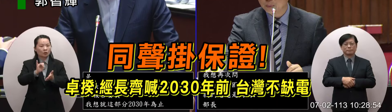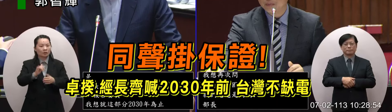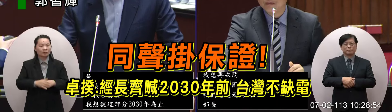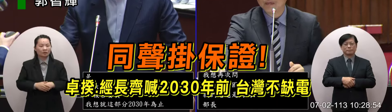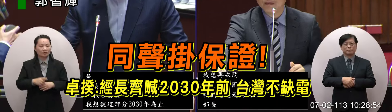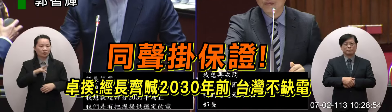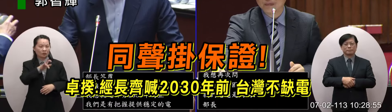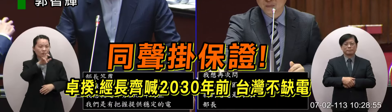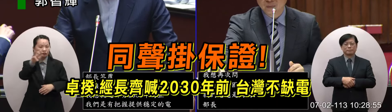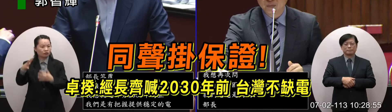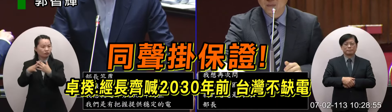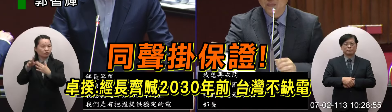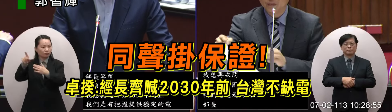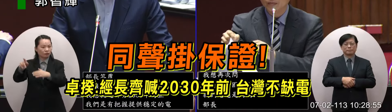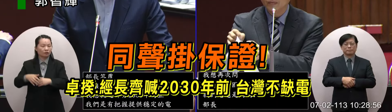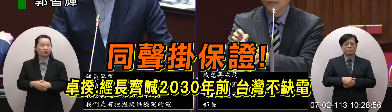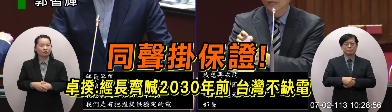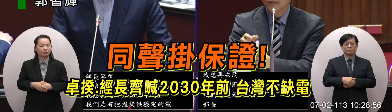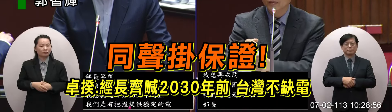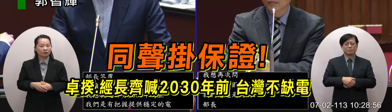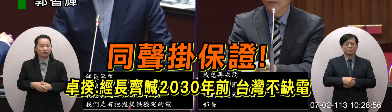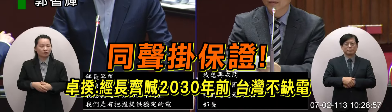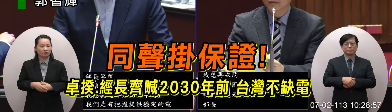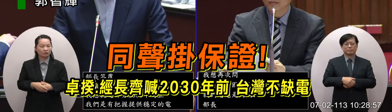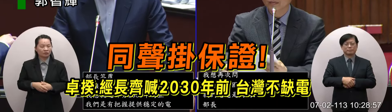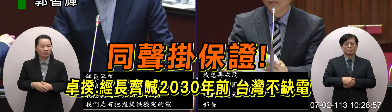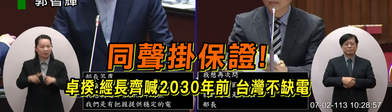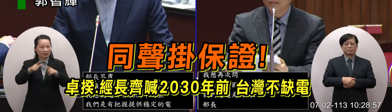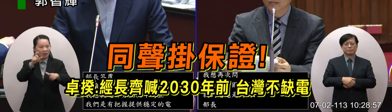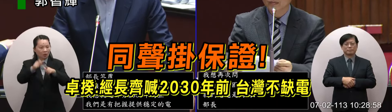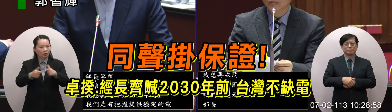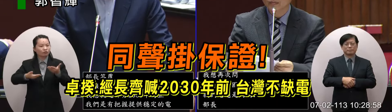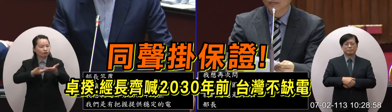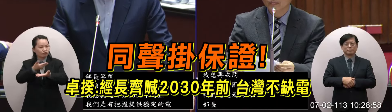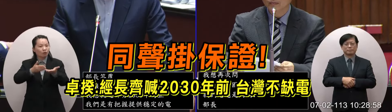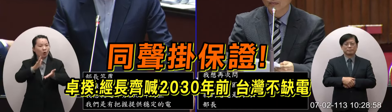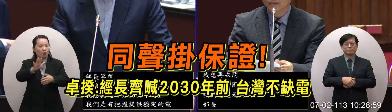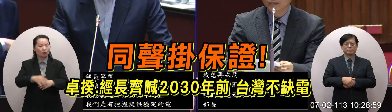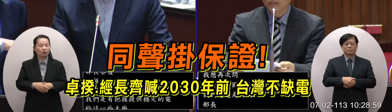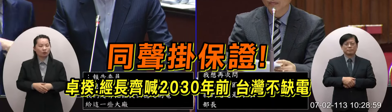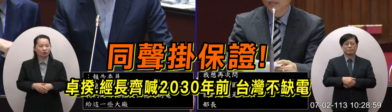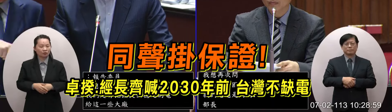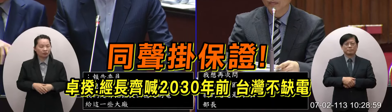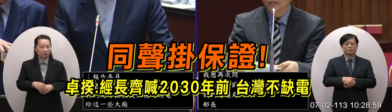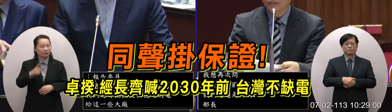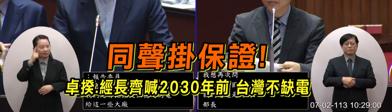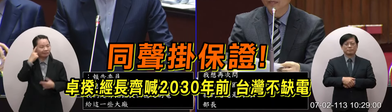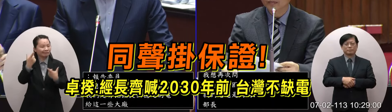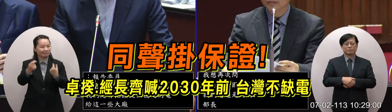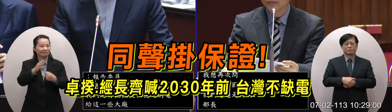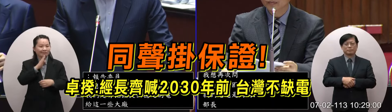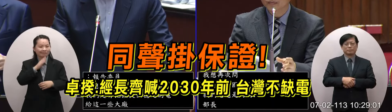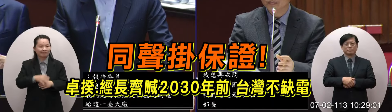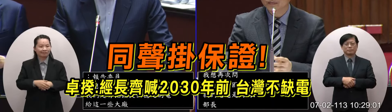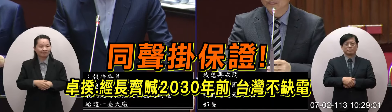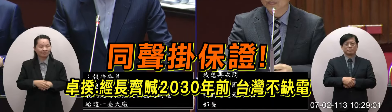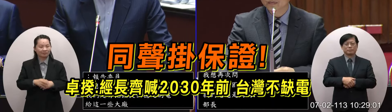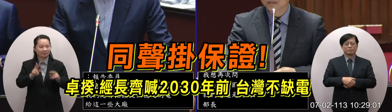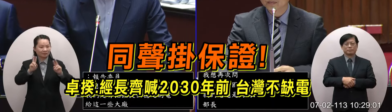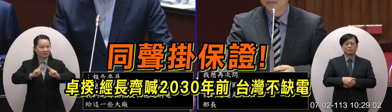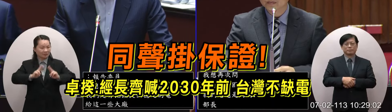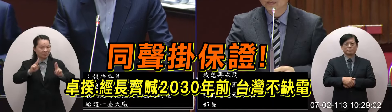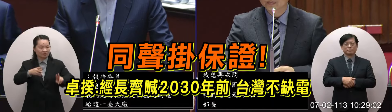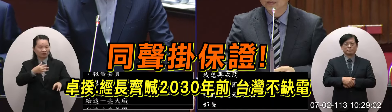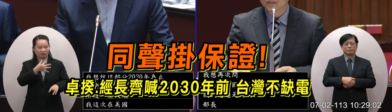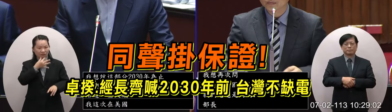美国呢，我也啊、跟很多的这些大厂啊交换过意见，确实他们如委员所指教的，他们对电是